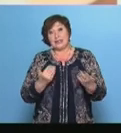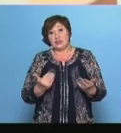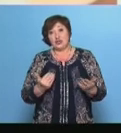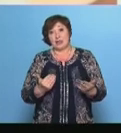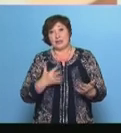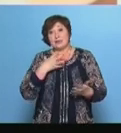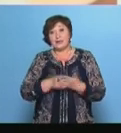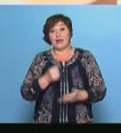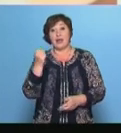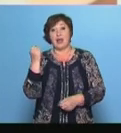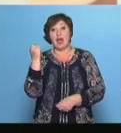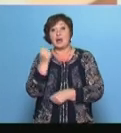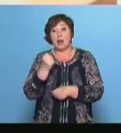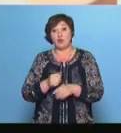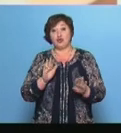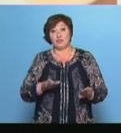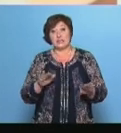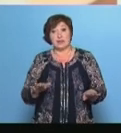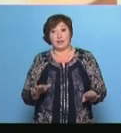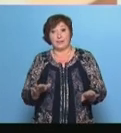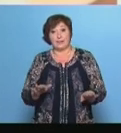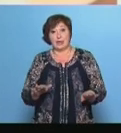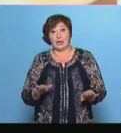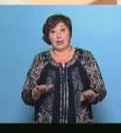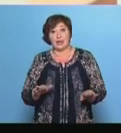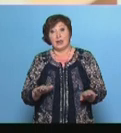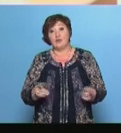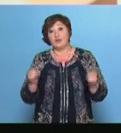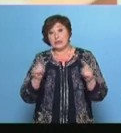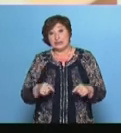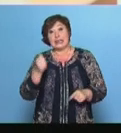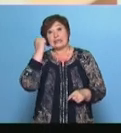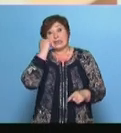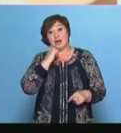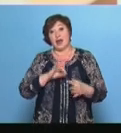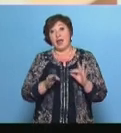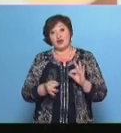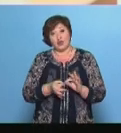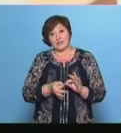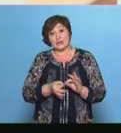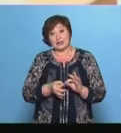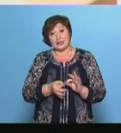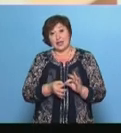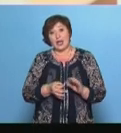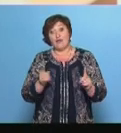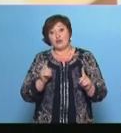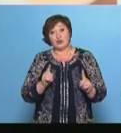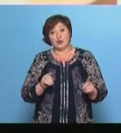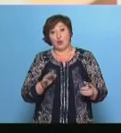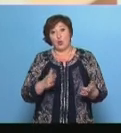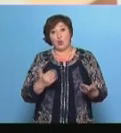рабочим местам. Эти люди, их уже нет. Они стали ижевской землей. То есть тут даже земля,